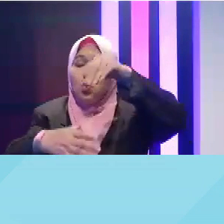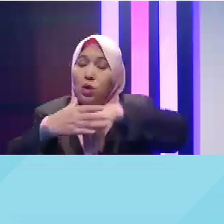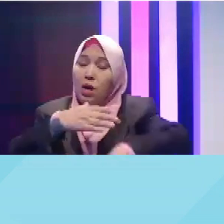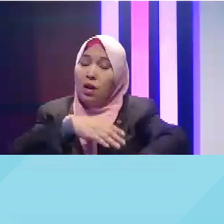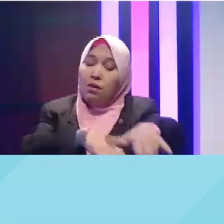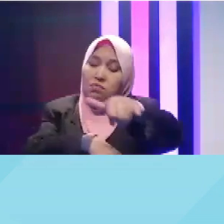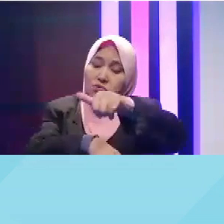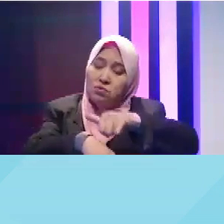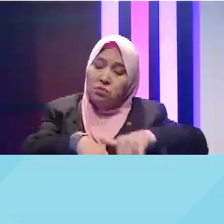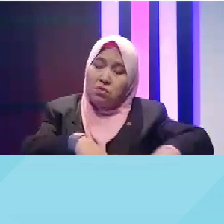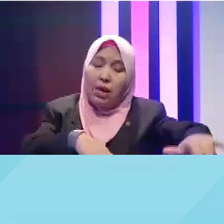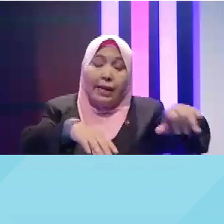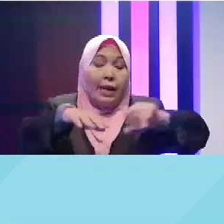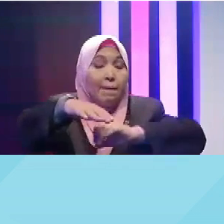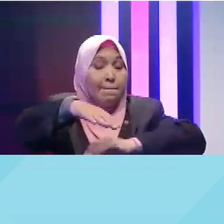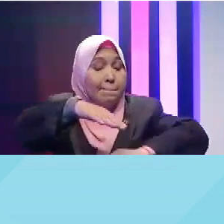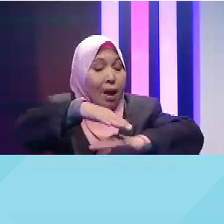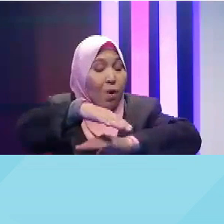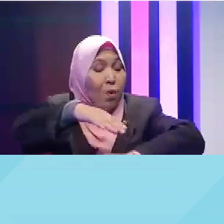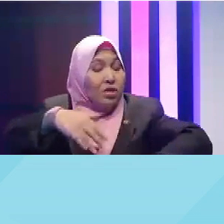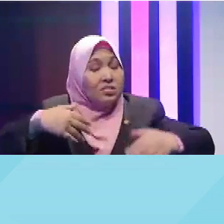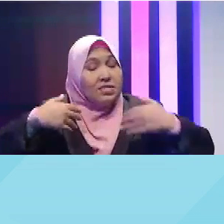تجري من